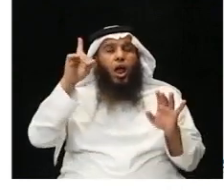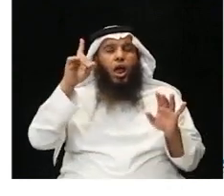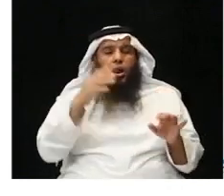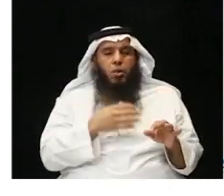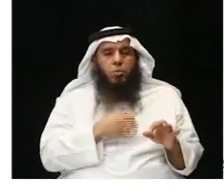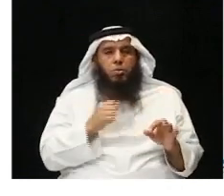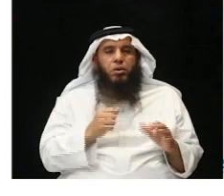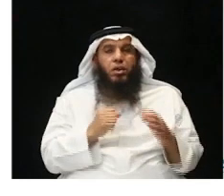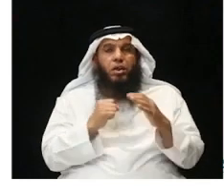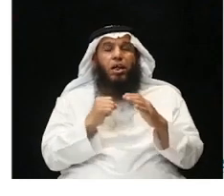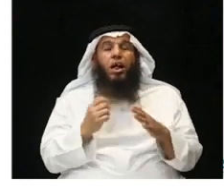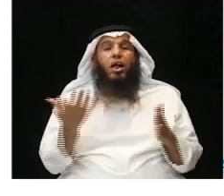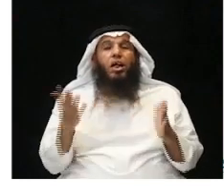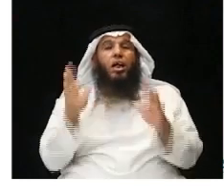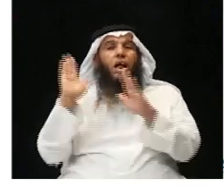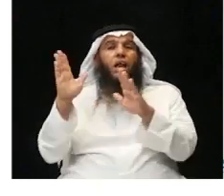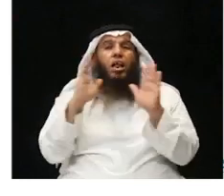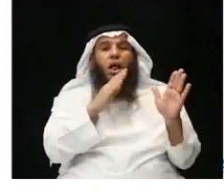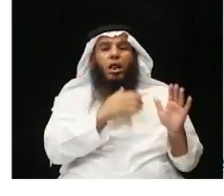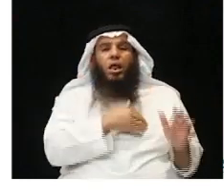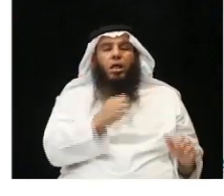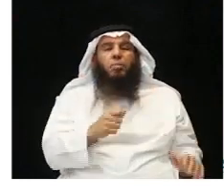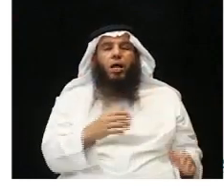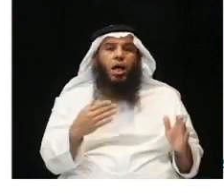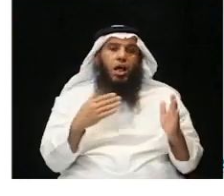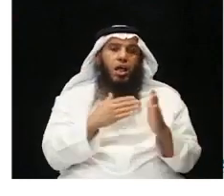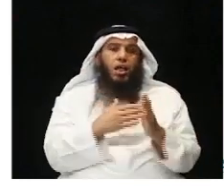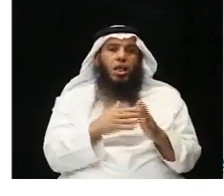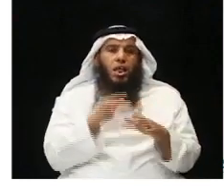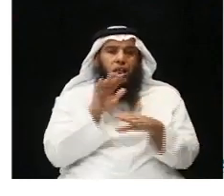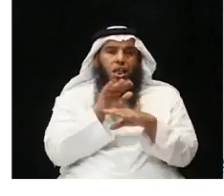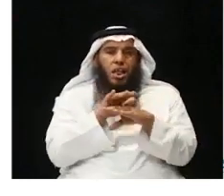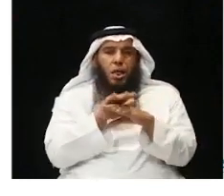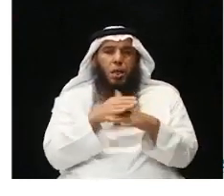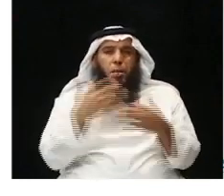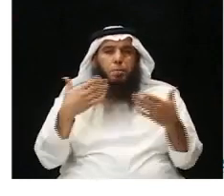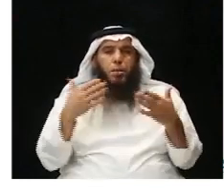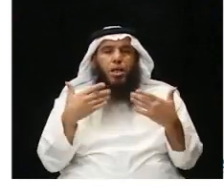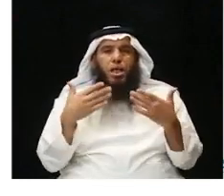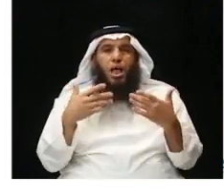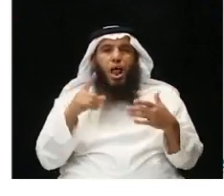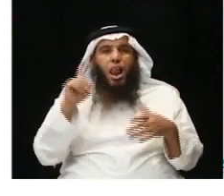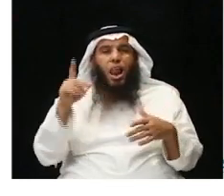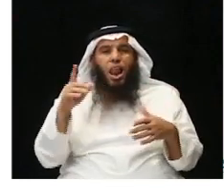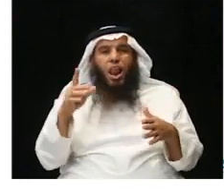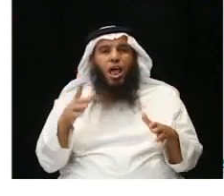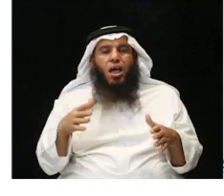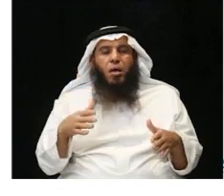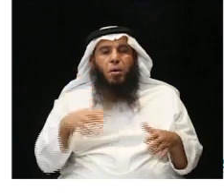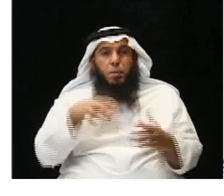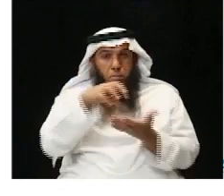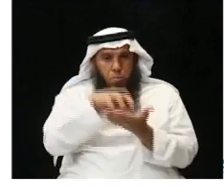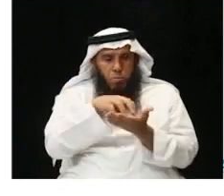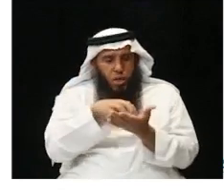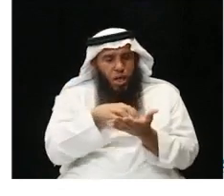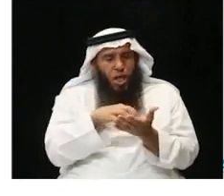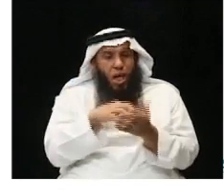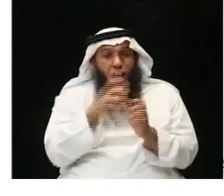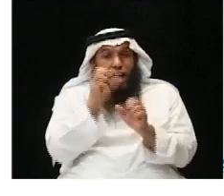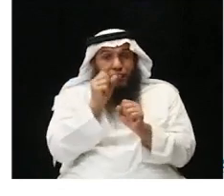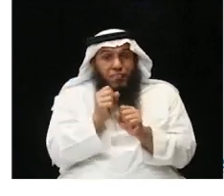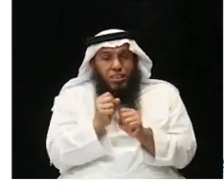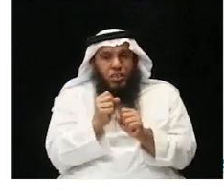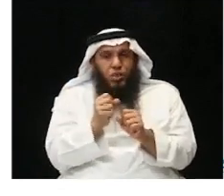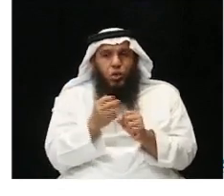وهي من أركان الإيمان. أخيرا تذكير أهل مكة بما قدر الله لهم من الحرم الآمن الذي